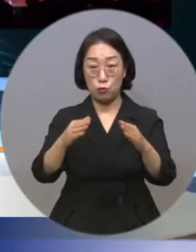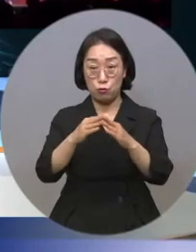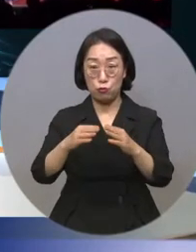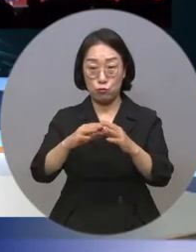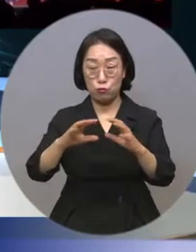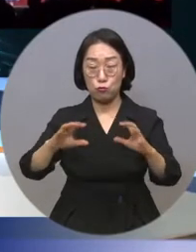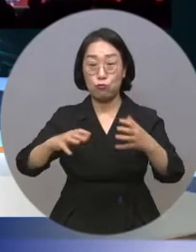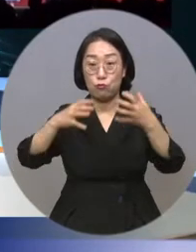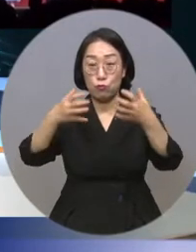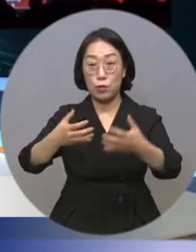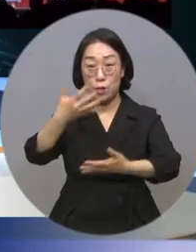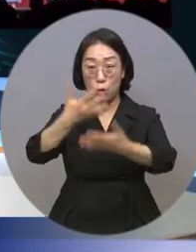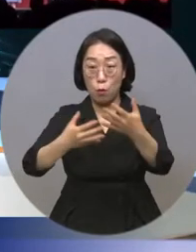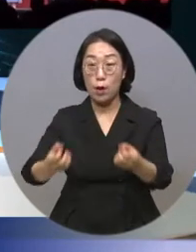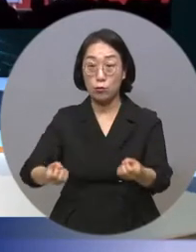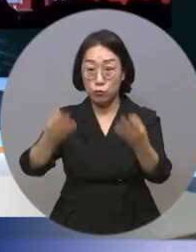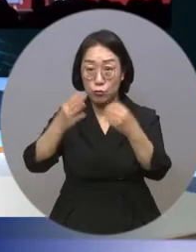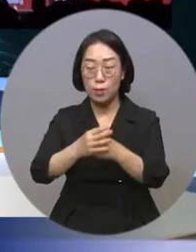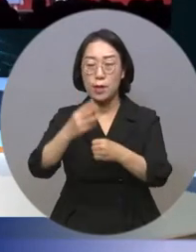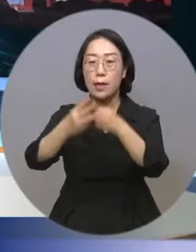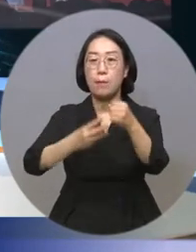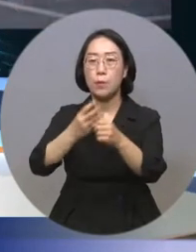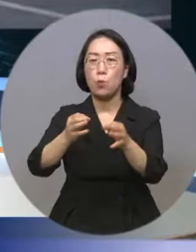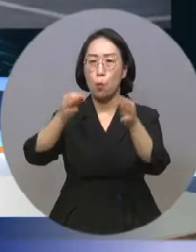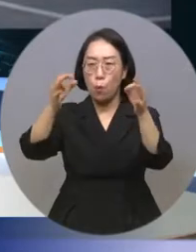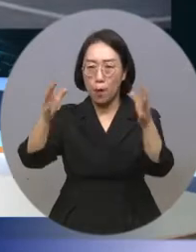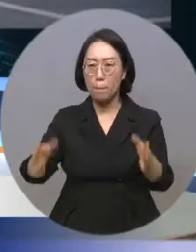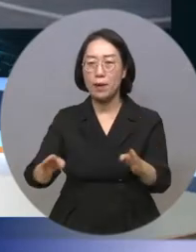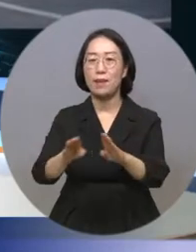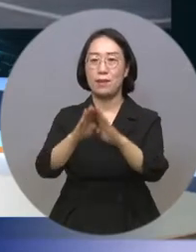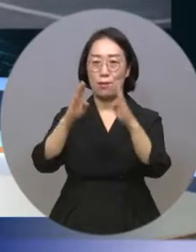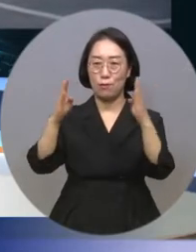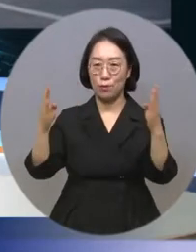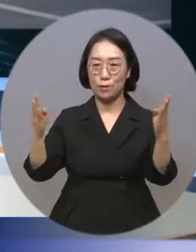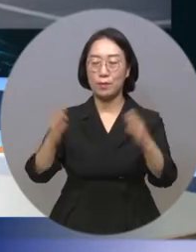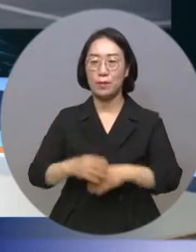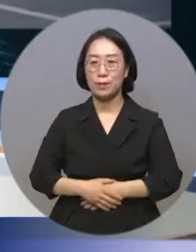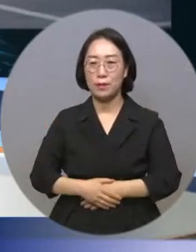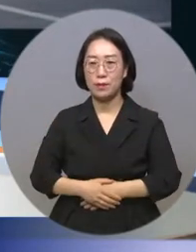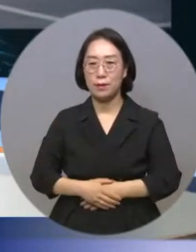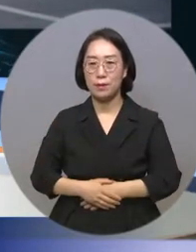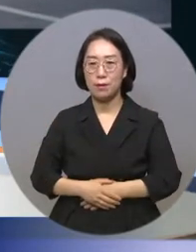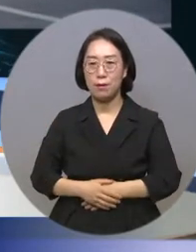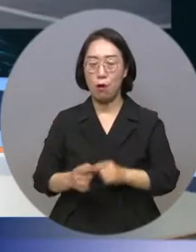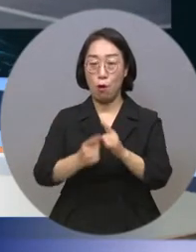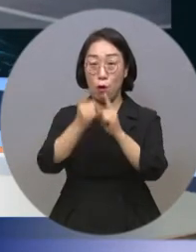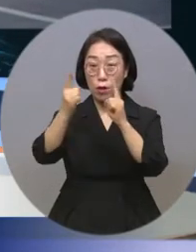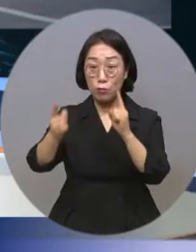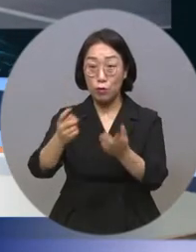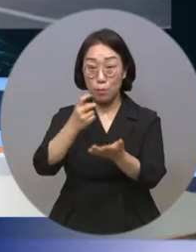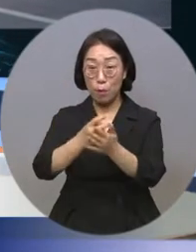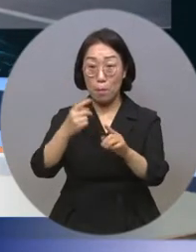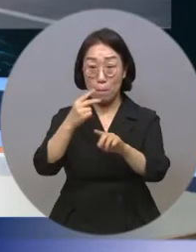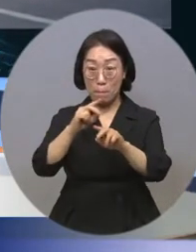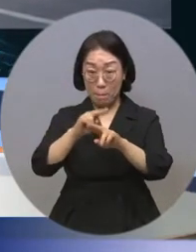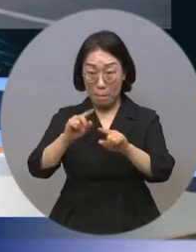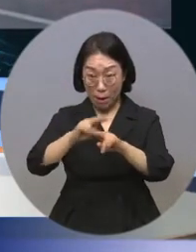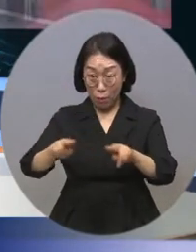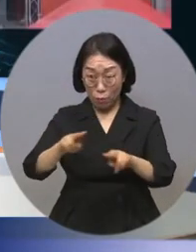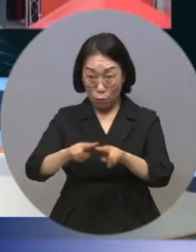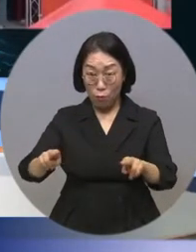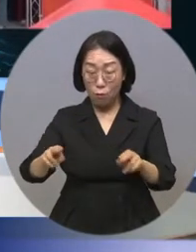전주국제영화제가 코로나19 이후 3년 만에 우리 곁을 찾아왔습니다. 사회적 거리두기 해제 이후 열리는 첫